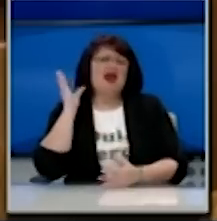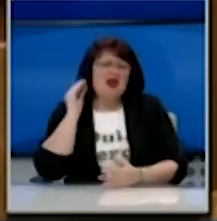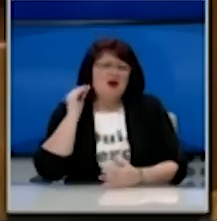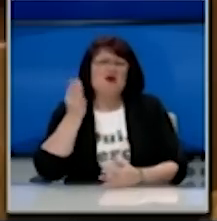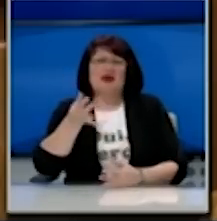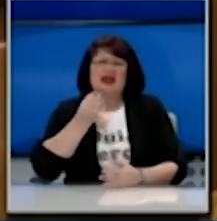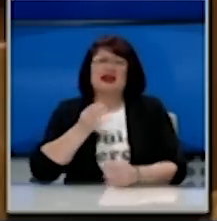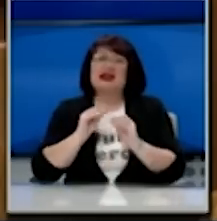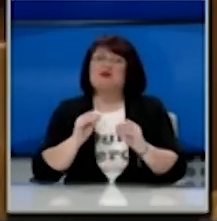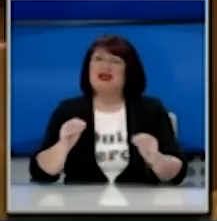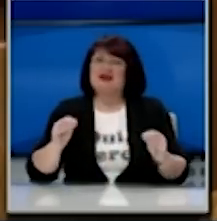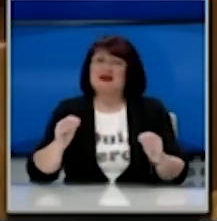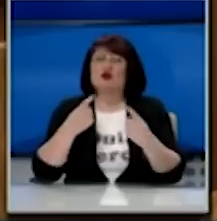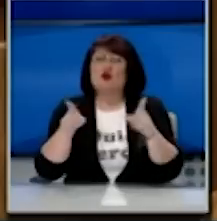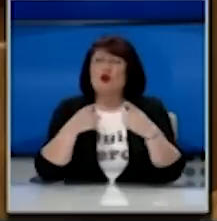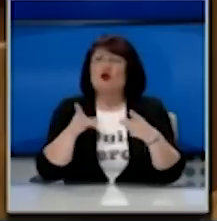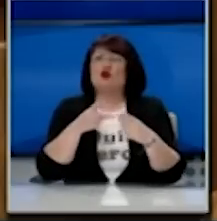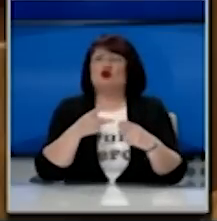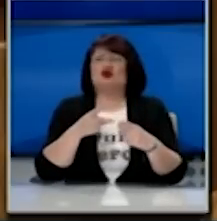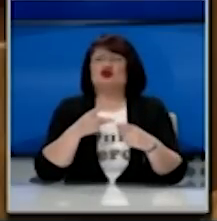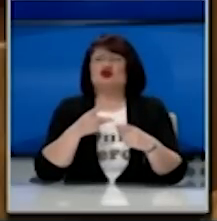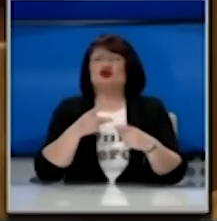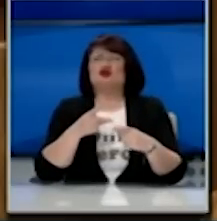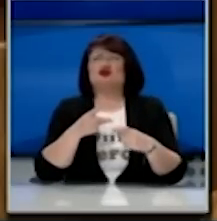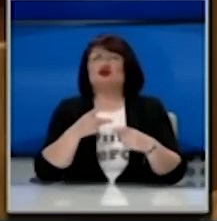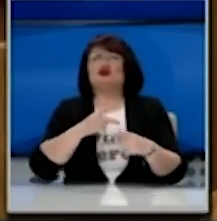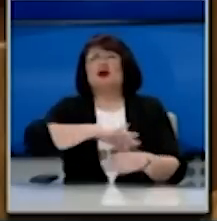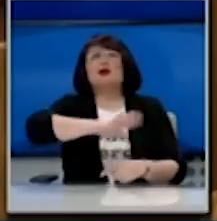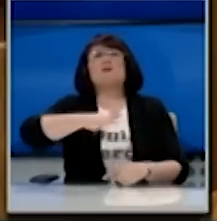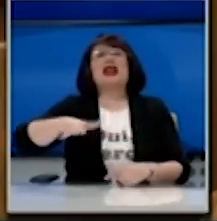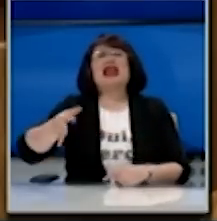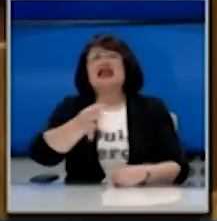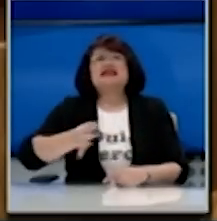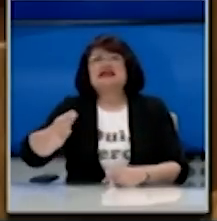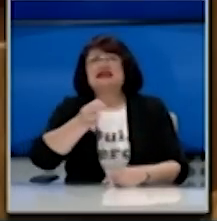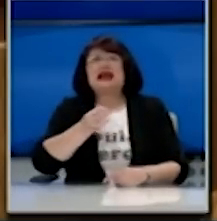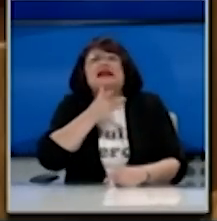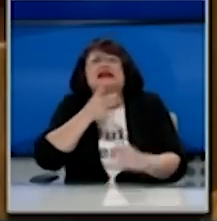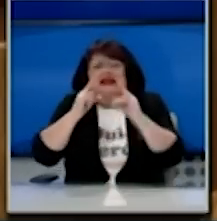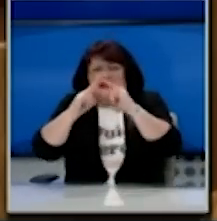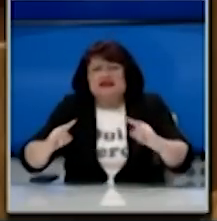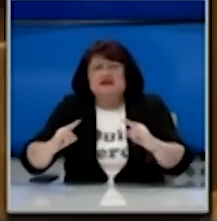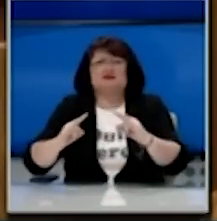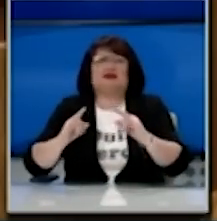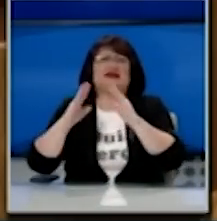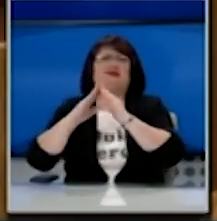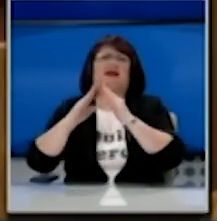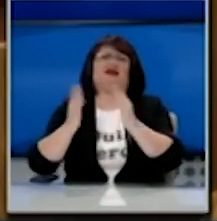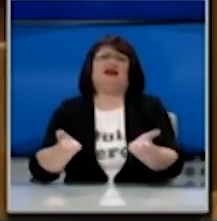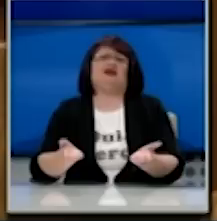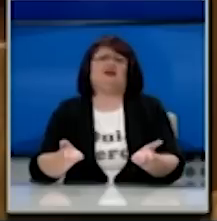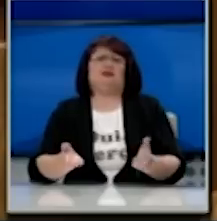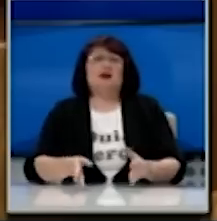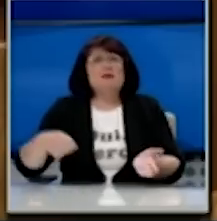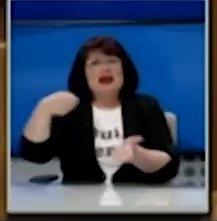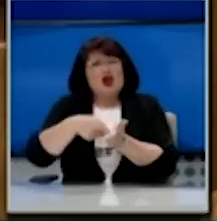για εκπαιδευτικούς που ζουν σε αντίσκηνα στις παραλίες των νησιών μας? Για πόσες τετραετίες ακόμα θα